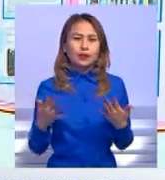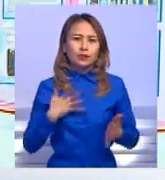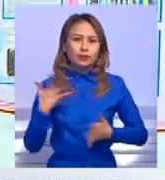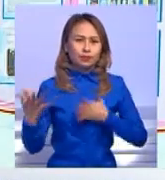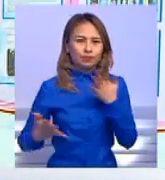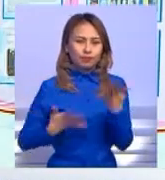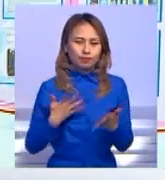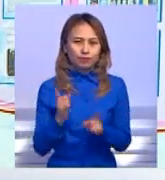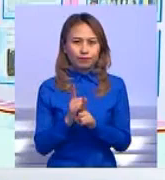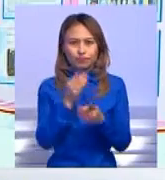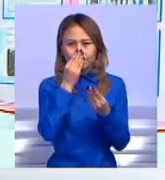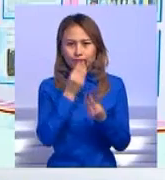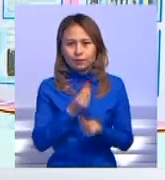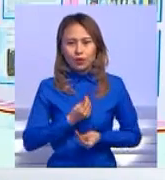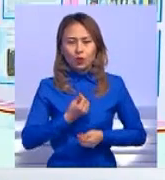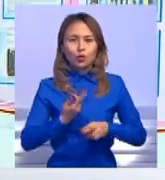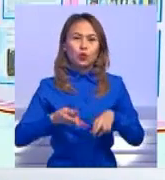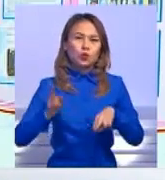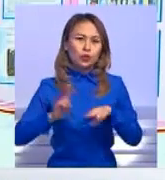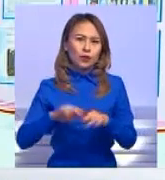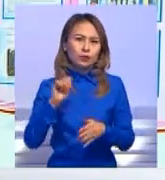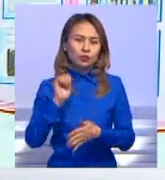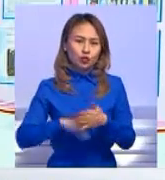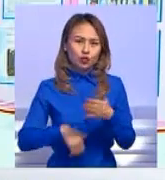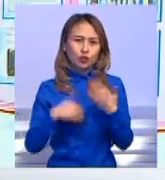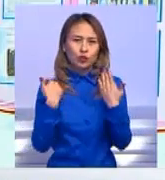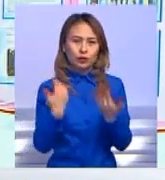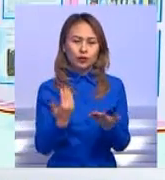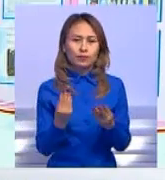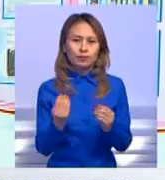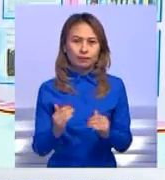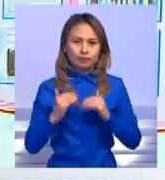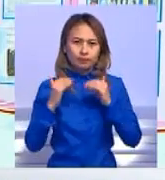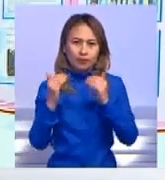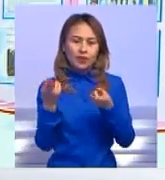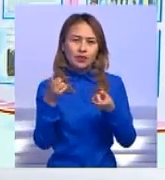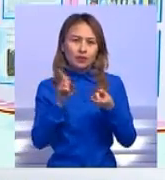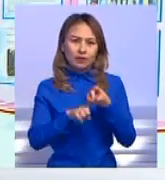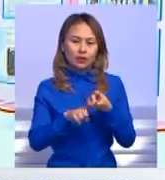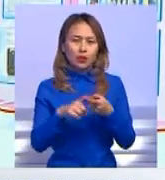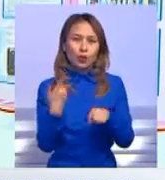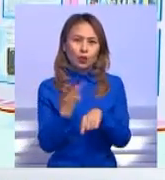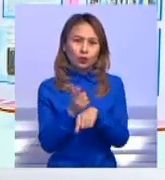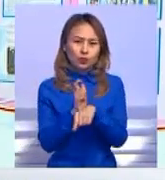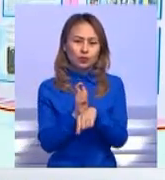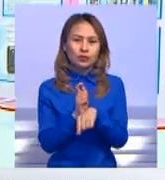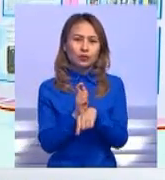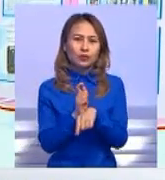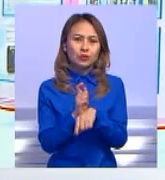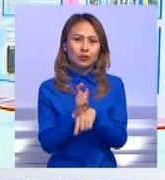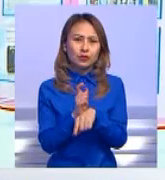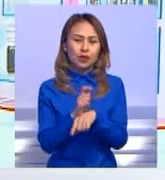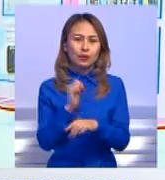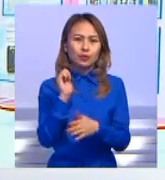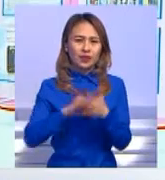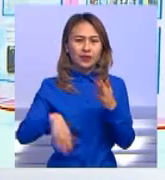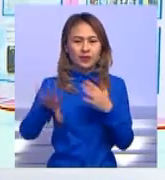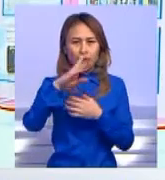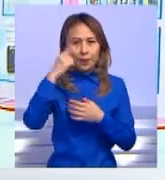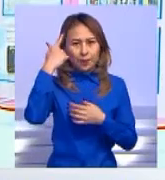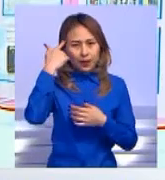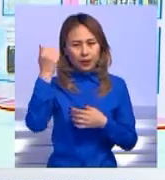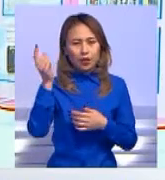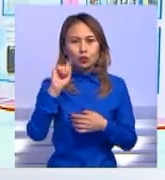жаңа мотивация дейміз ғой. Сол себепті ол шәкіртақының өсуі де оған өте әсерін тигізеді. Себебі білесіздер, қазіргі